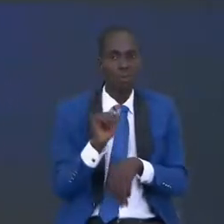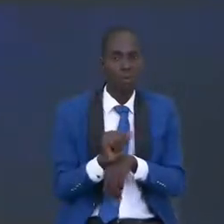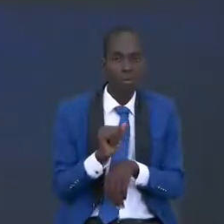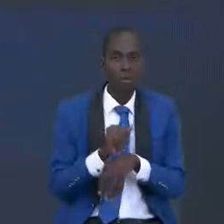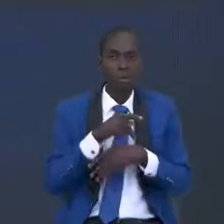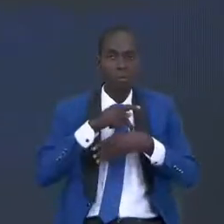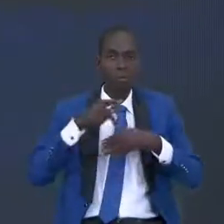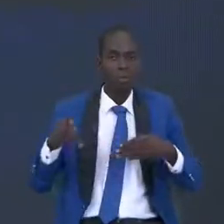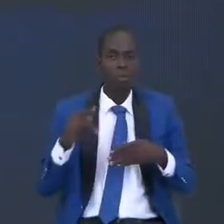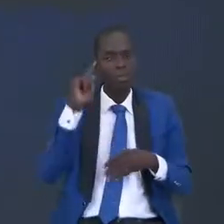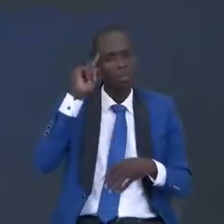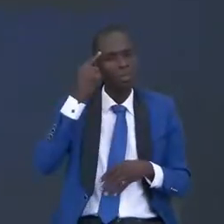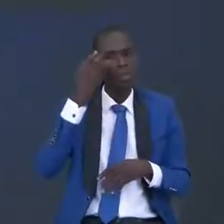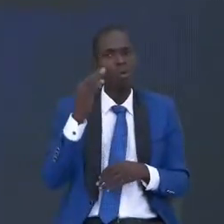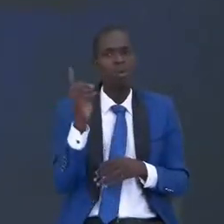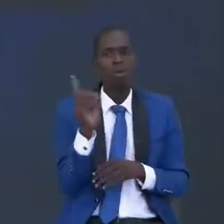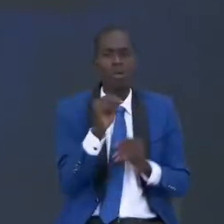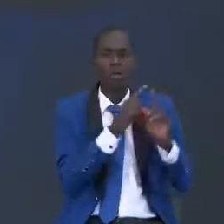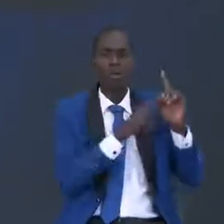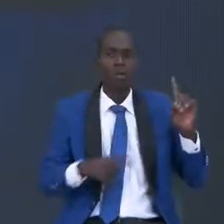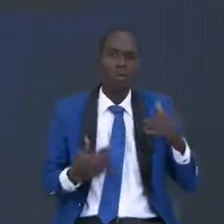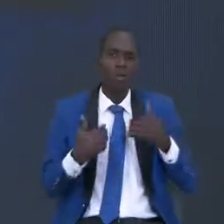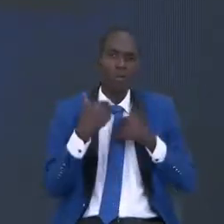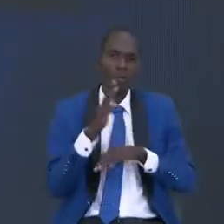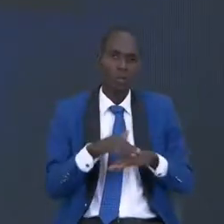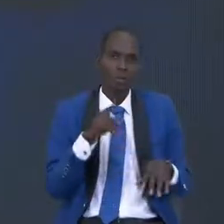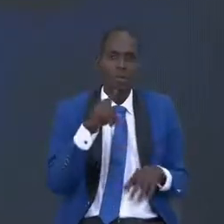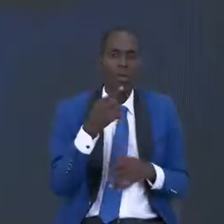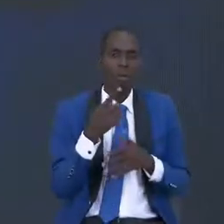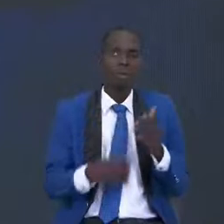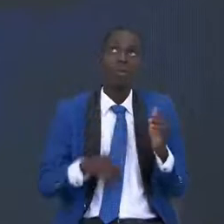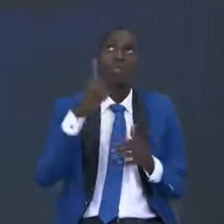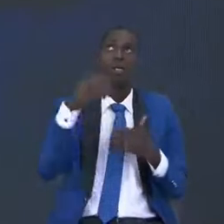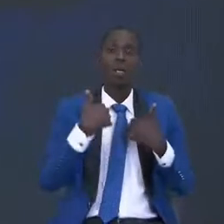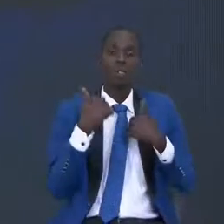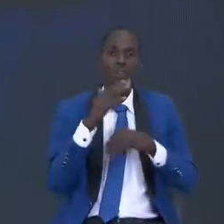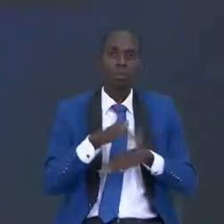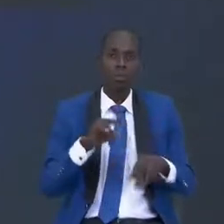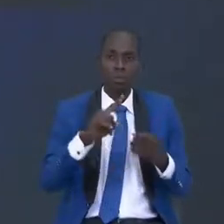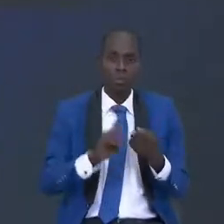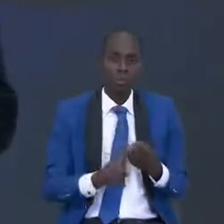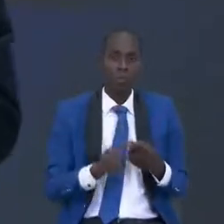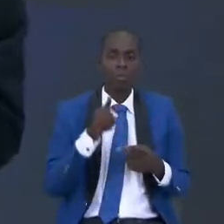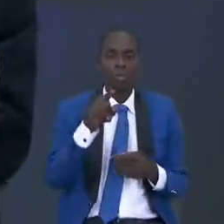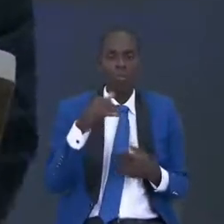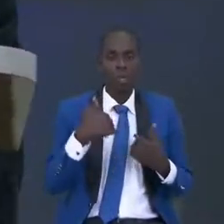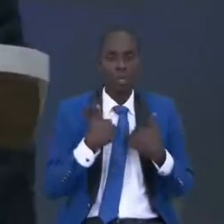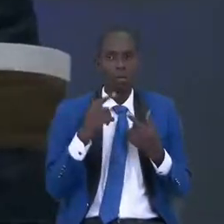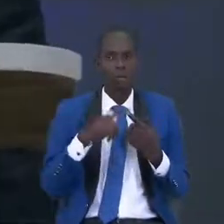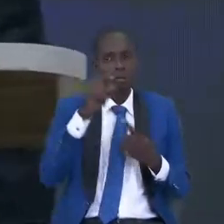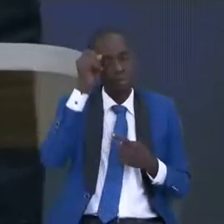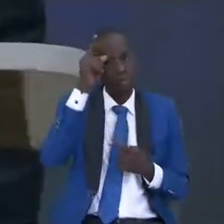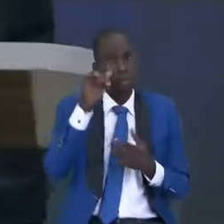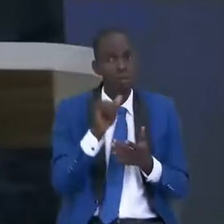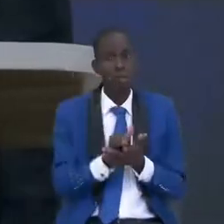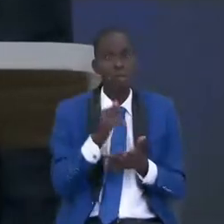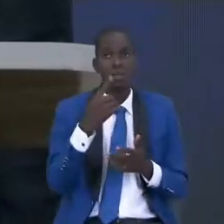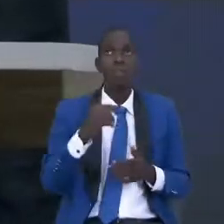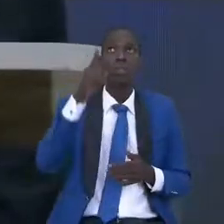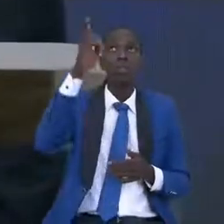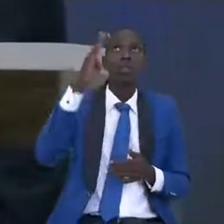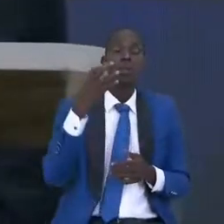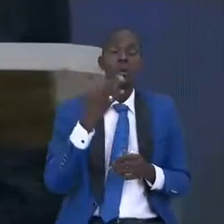pensez au lieu ou au poste où Dieu vous a appelé et ce qui vous appelle à faire, vous devez comprendre que le Dieu de